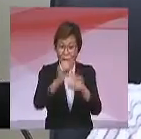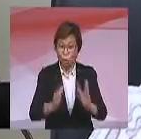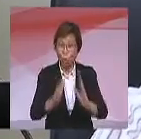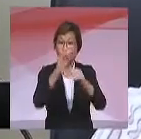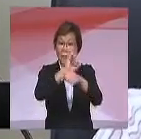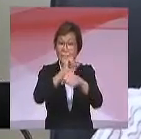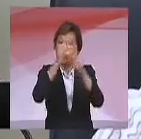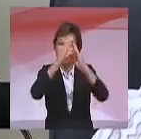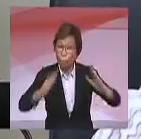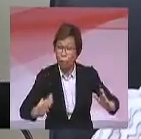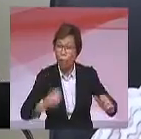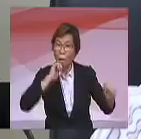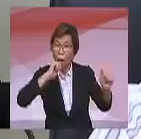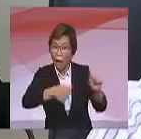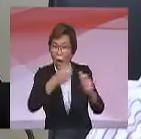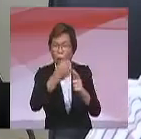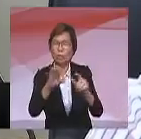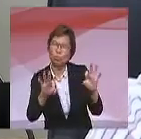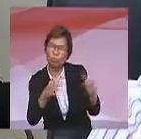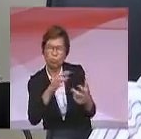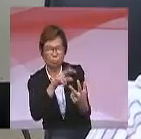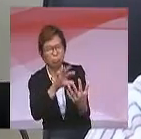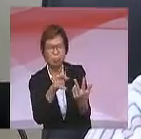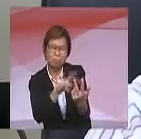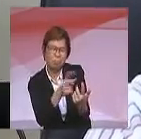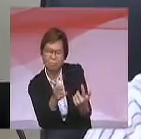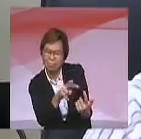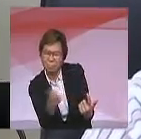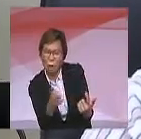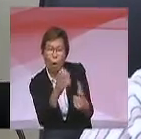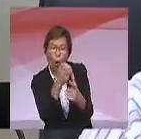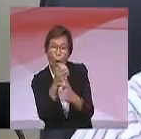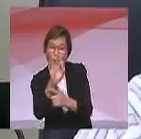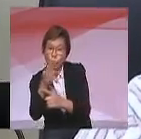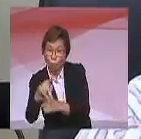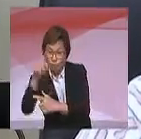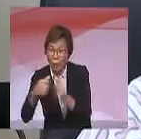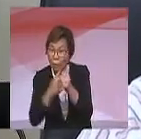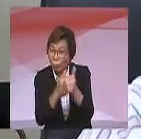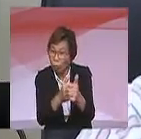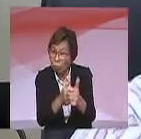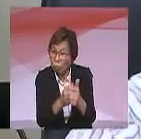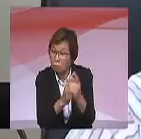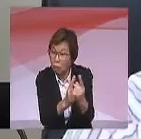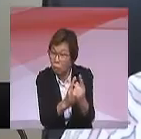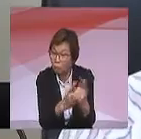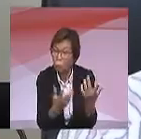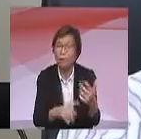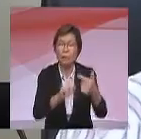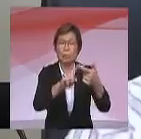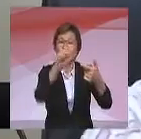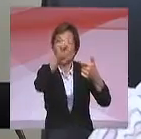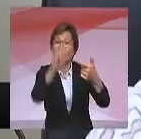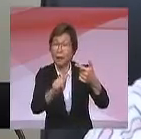adakah ia satu arahan atau pilihan, dan adakah ia SOP baru yang perlu dipatuhi. Dan soalan